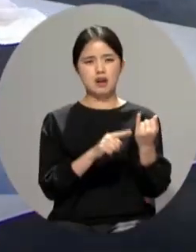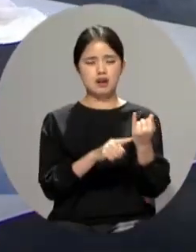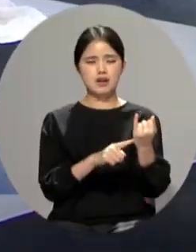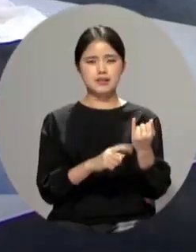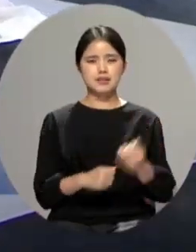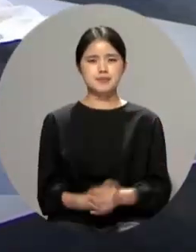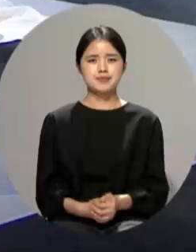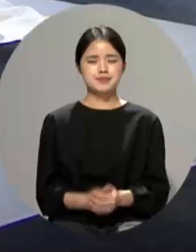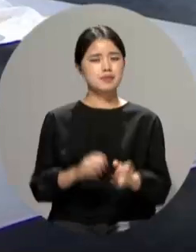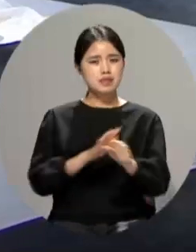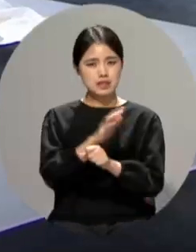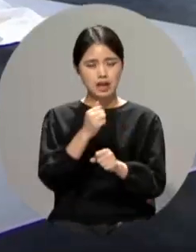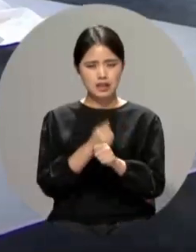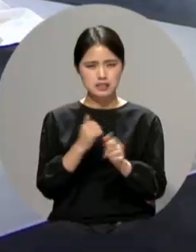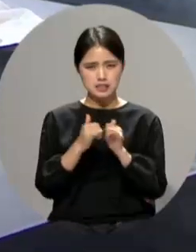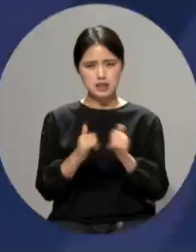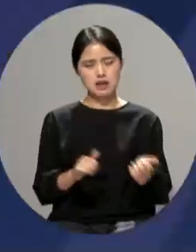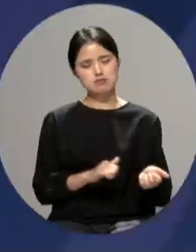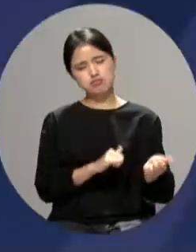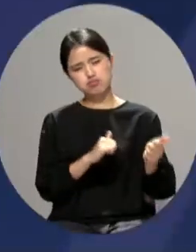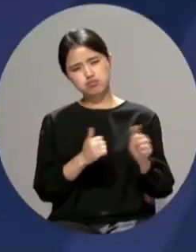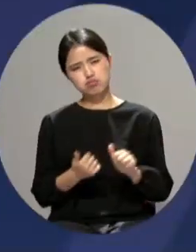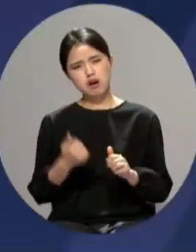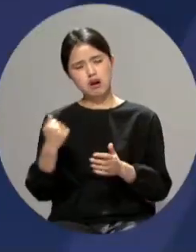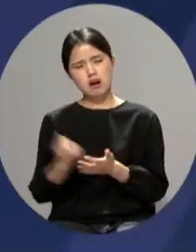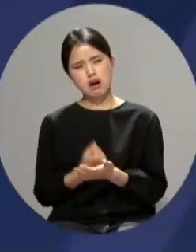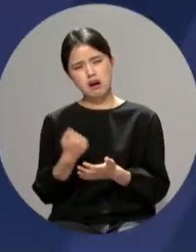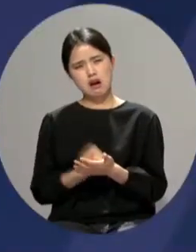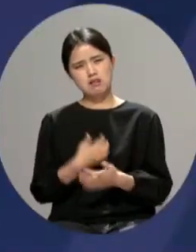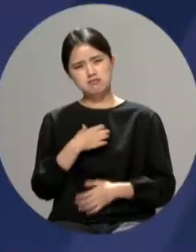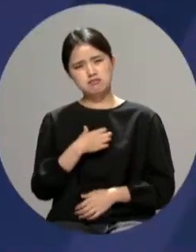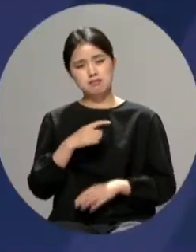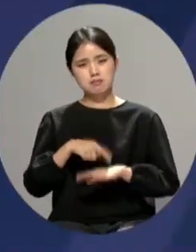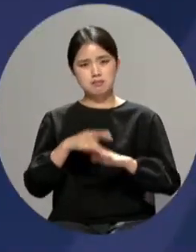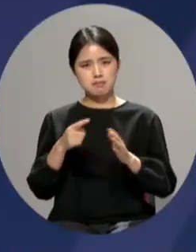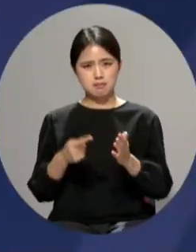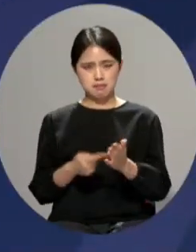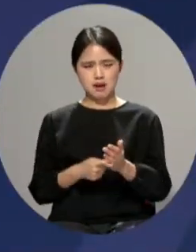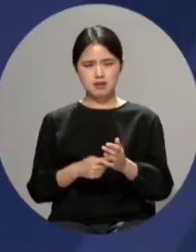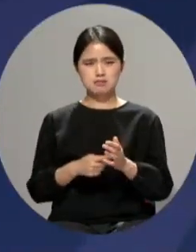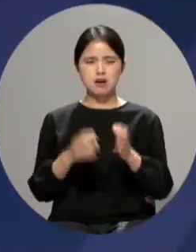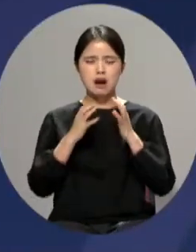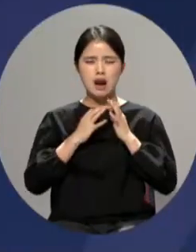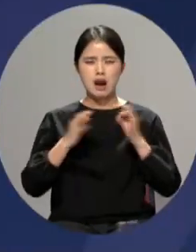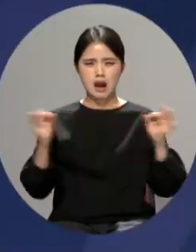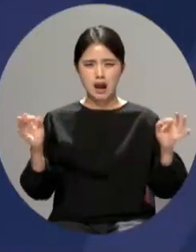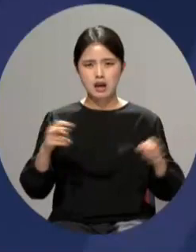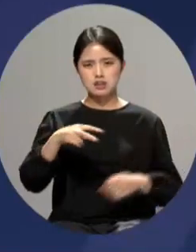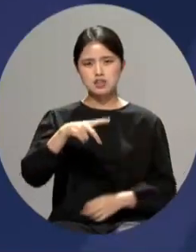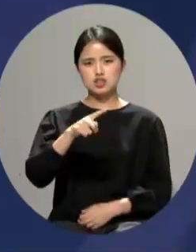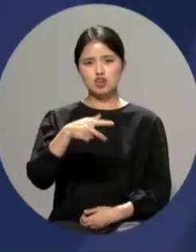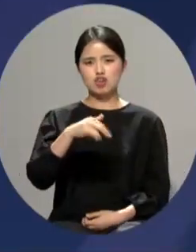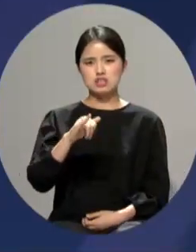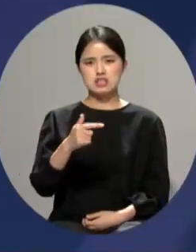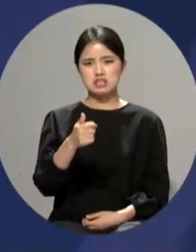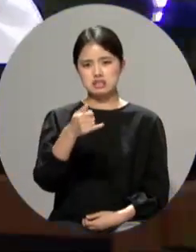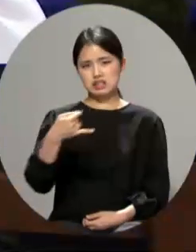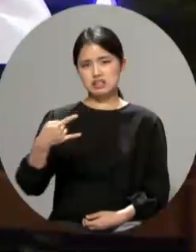마누라. 사랑하는 사람을 잃은 절망감과 애달픔을 관객들에게 전달한 소리꾼, 바로 서진이